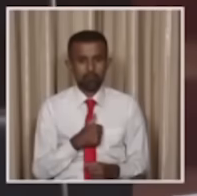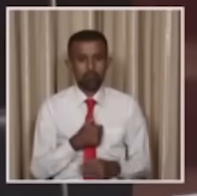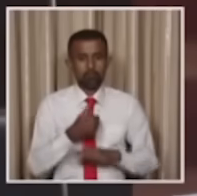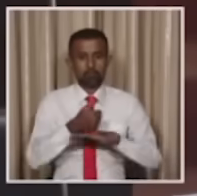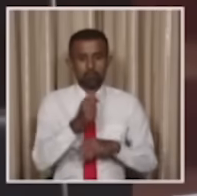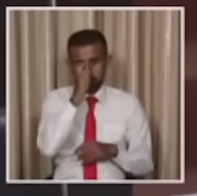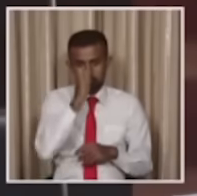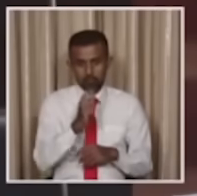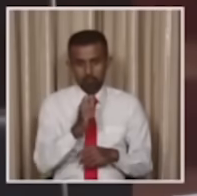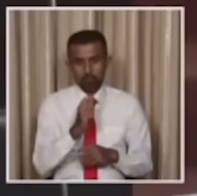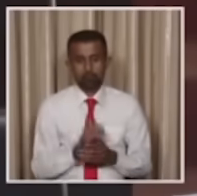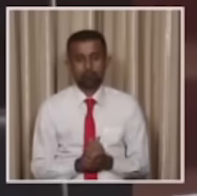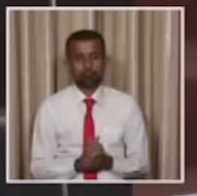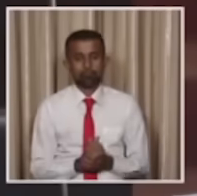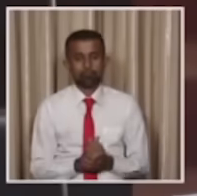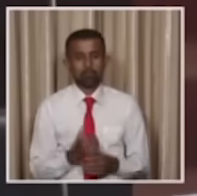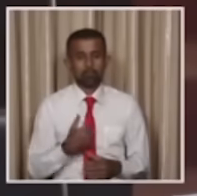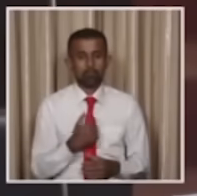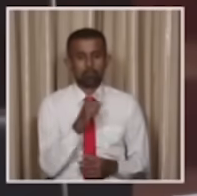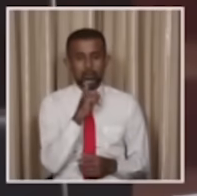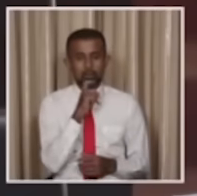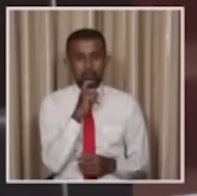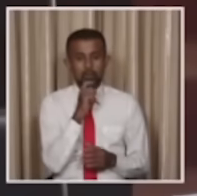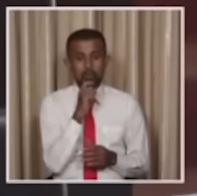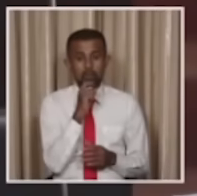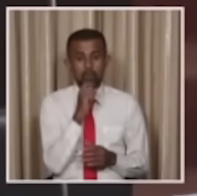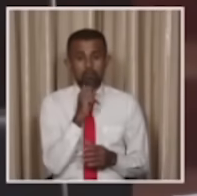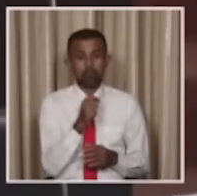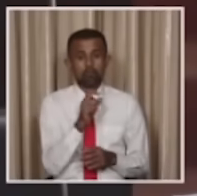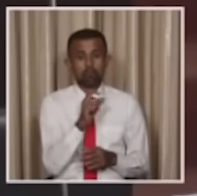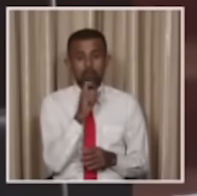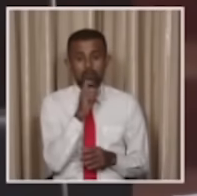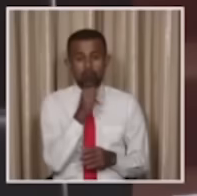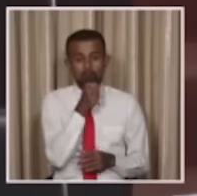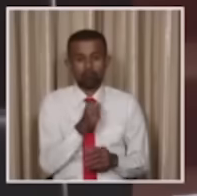සභාපතිතුමනි, මම අධිකරණයේ විශ්‍රාම යනකොට මමයි මගේ භාර්යාව විශ්‍රාම යනකොට